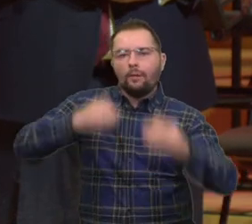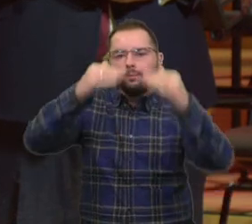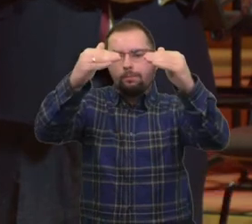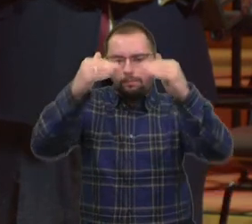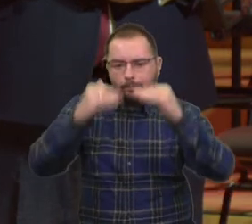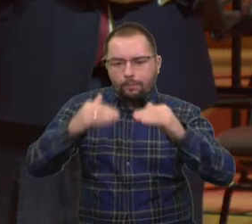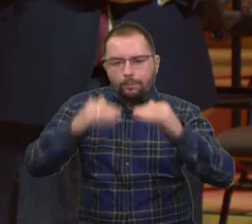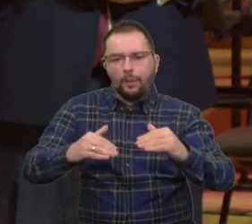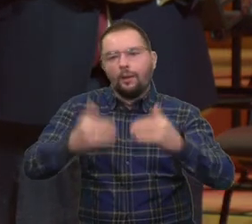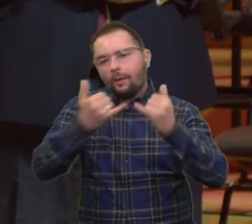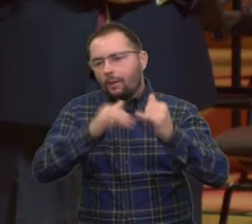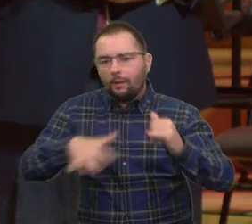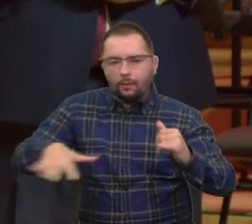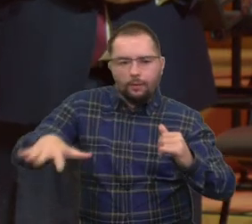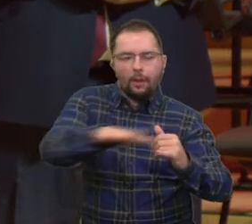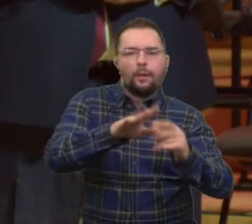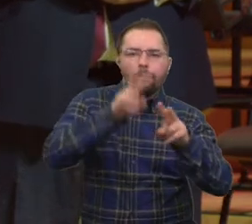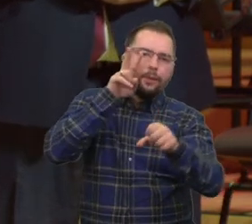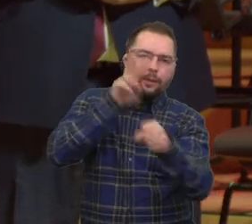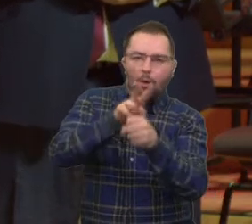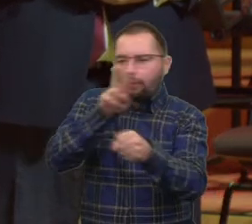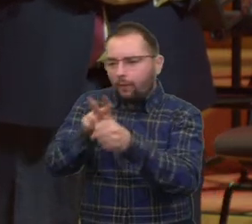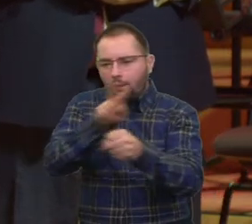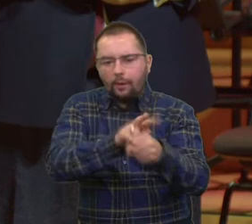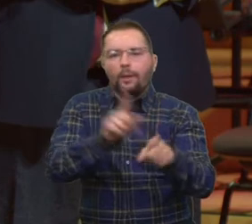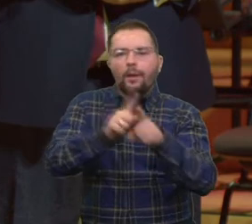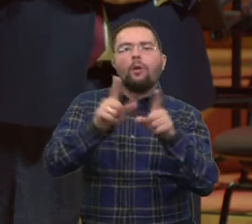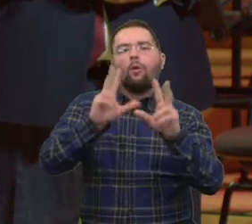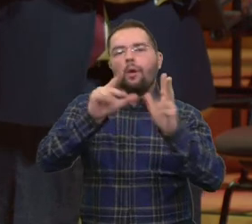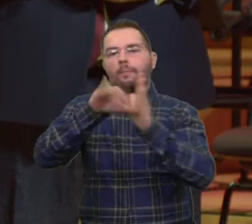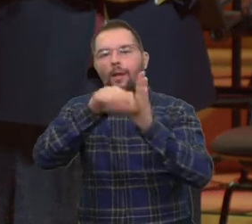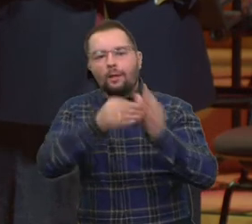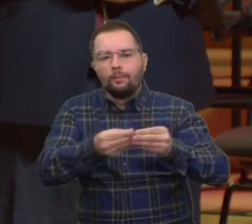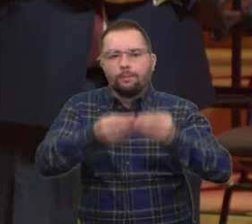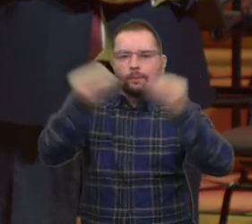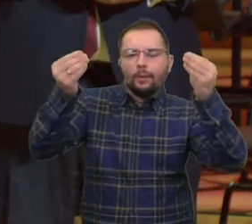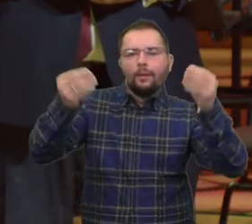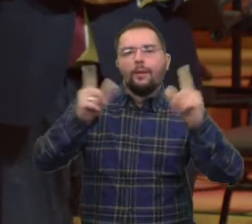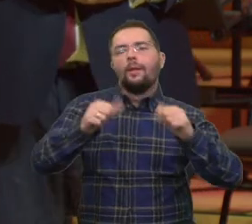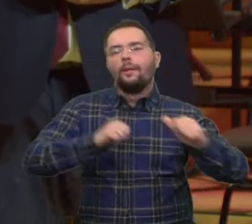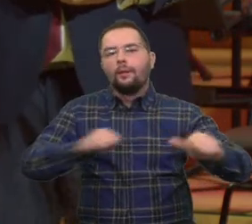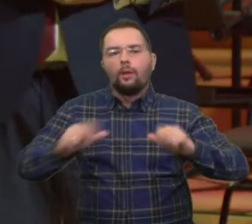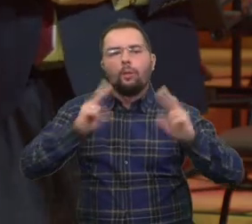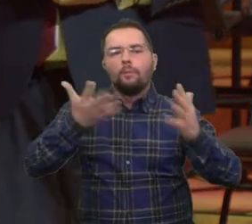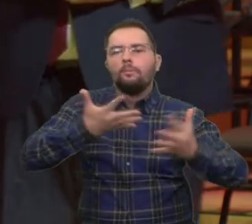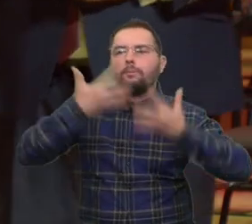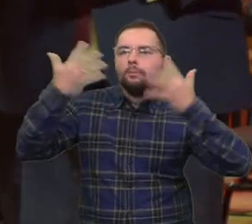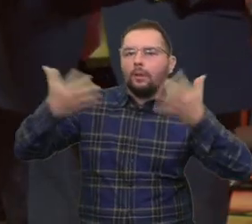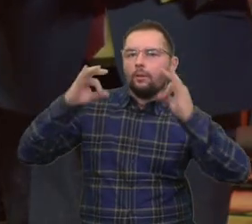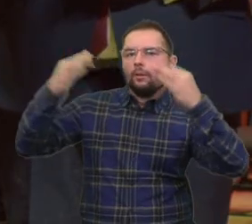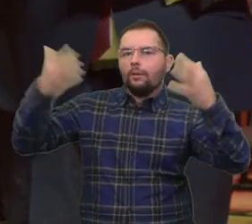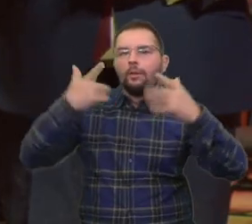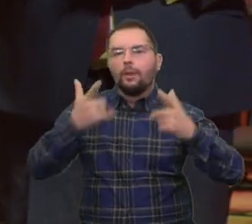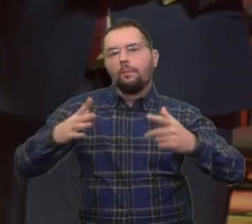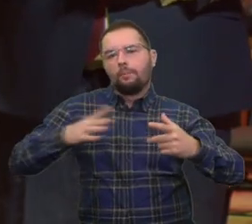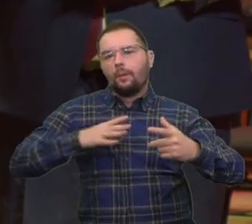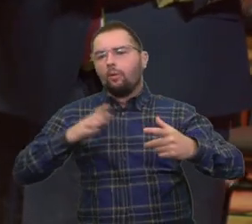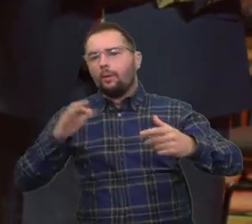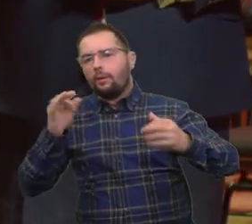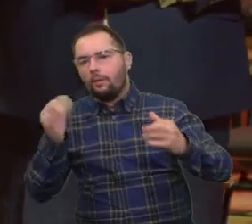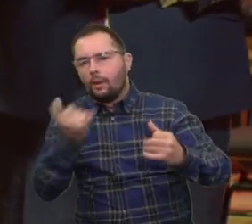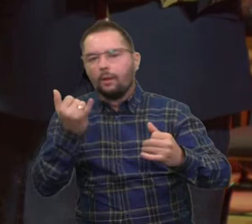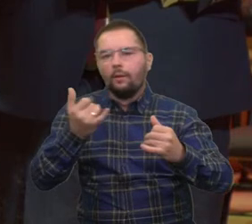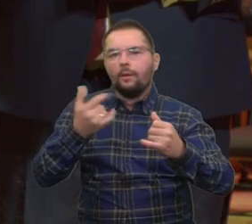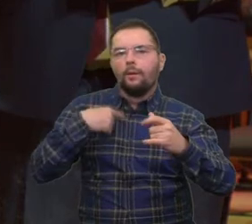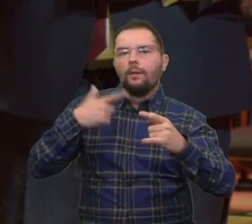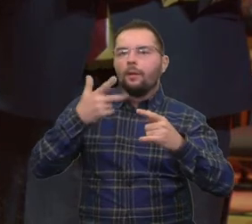spowodowała, że te samorządy w Polsce tak dobrze się rozwinęły. Bo ten samorząd jest jak tlen. Wydaje nam się, że on już zawsze był i